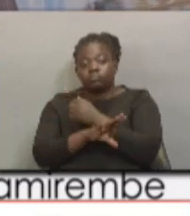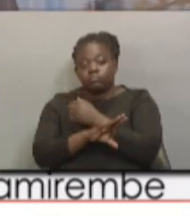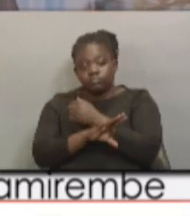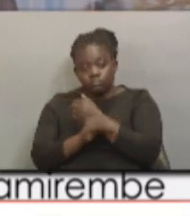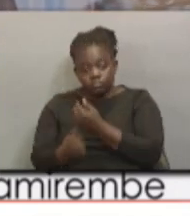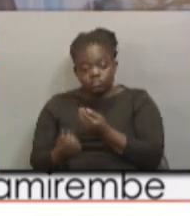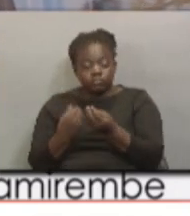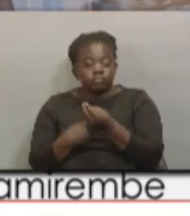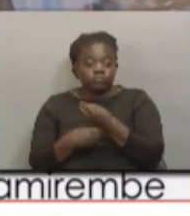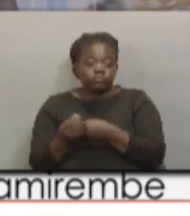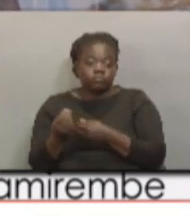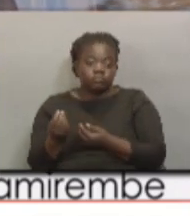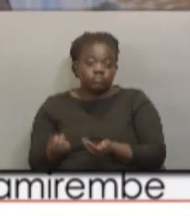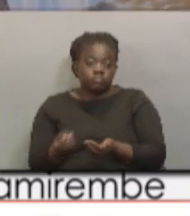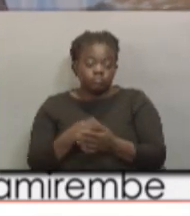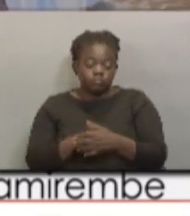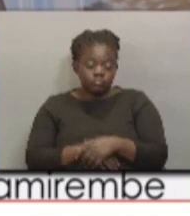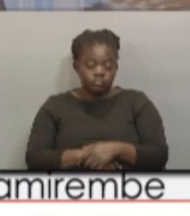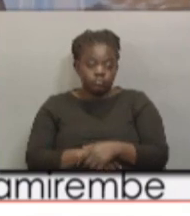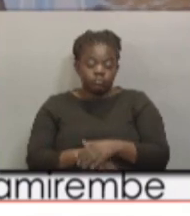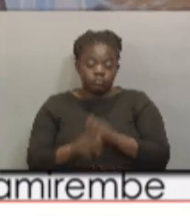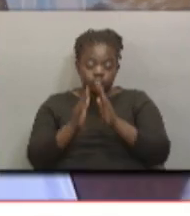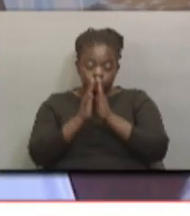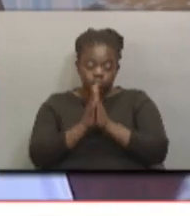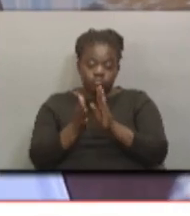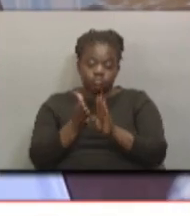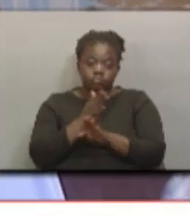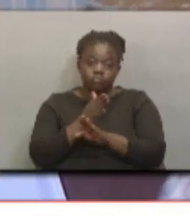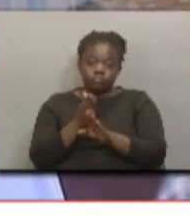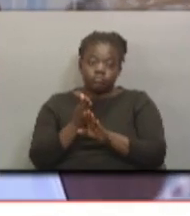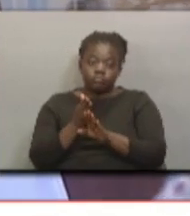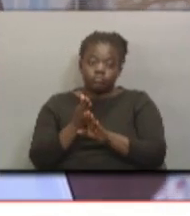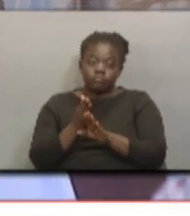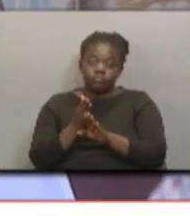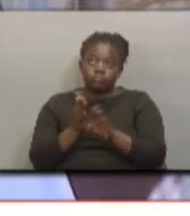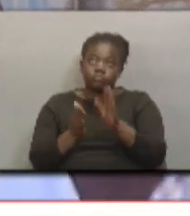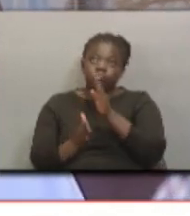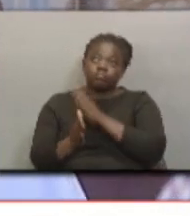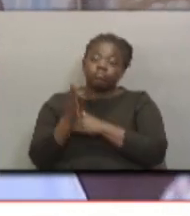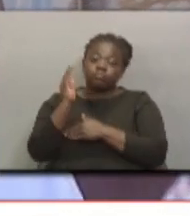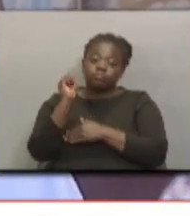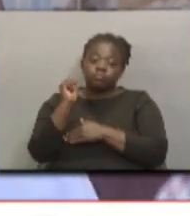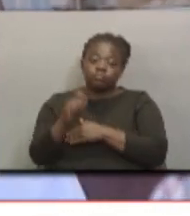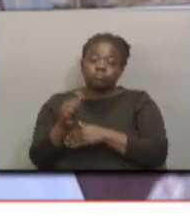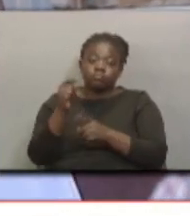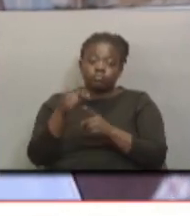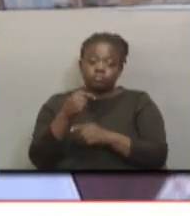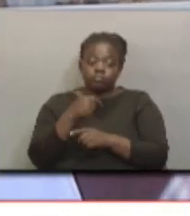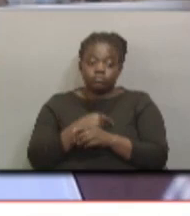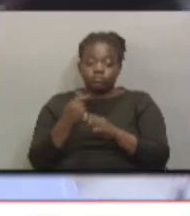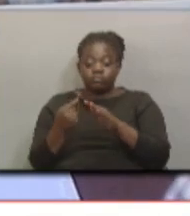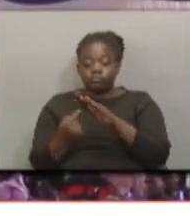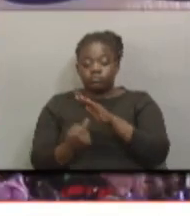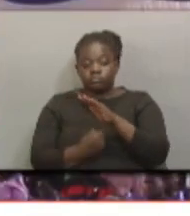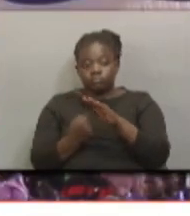kkanisa ogw'omusanga gy'omusanze yeetaaga nnyo okumanya Katonda kikyalina eri nze ayita mu mbeera